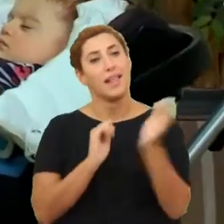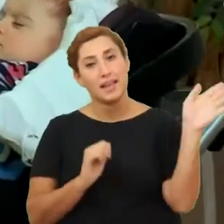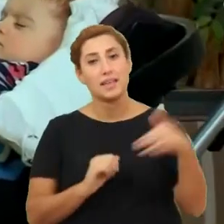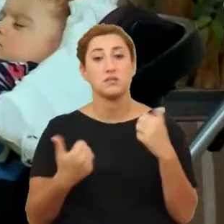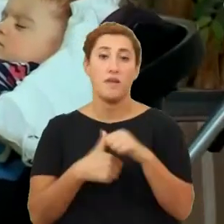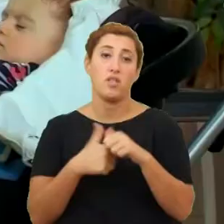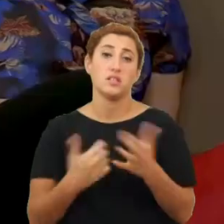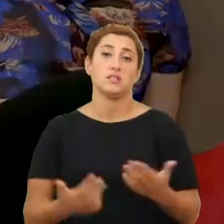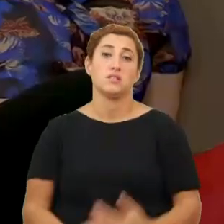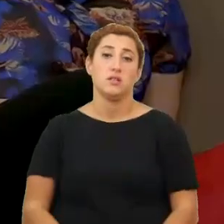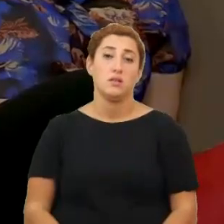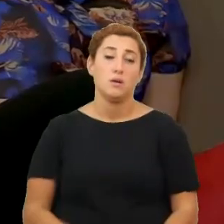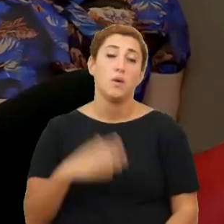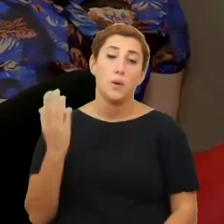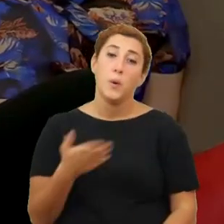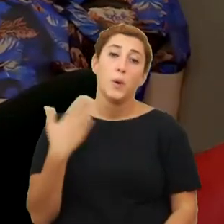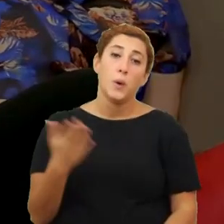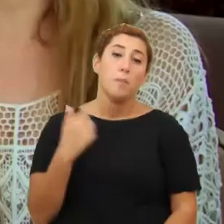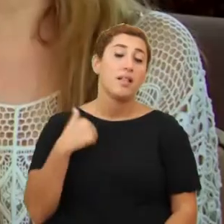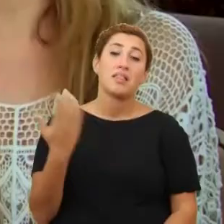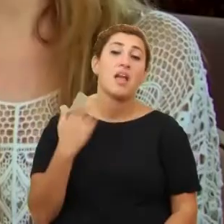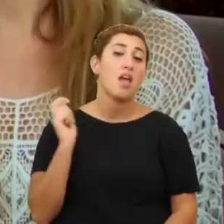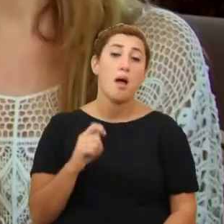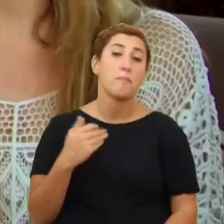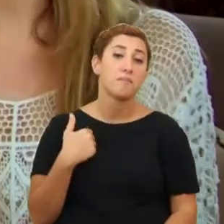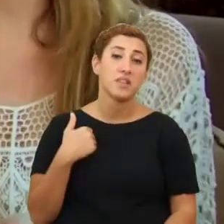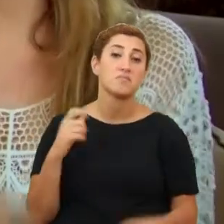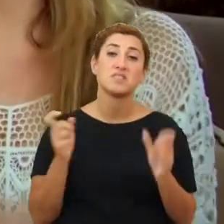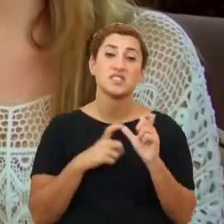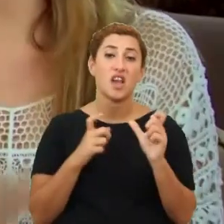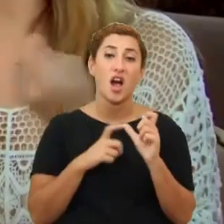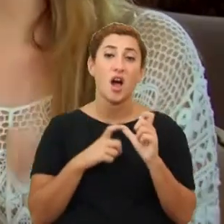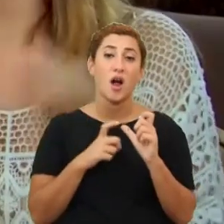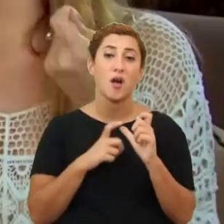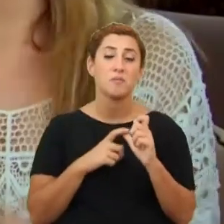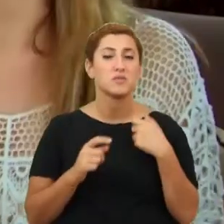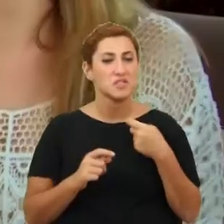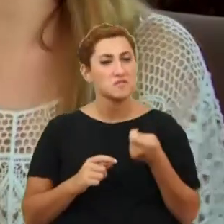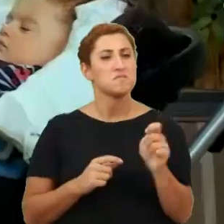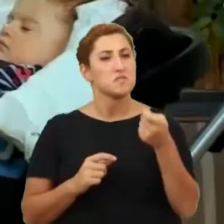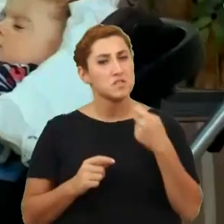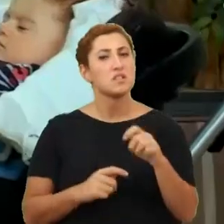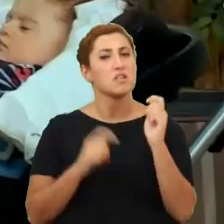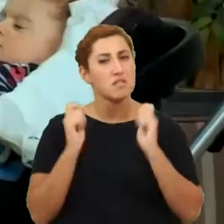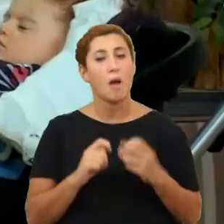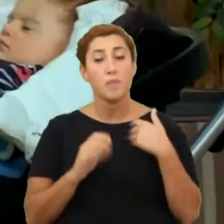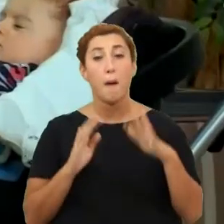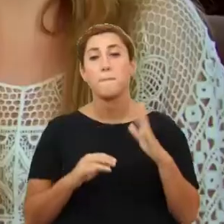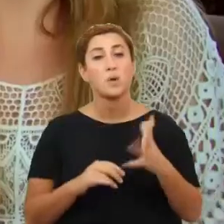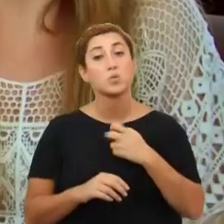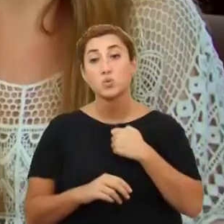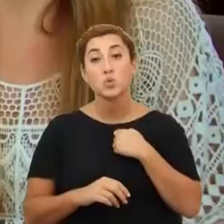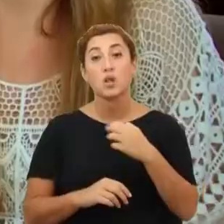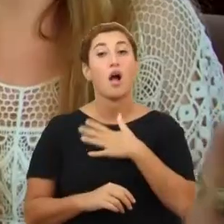getirsin evlensinler artık ya. Oho ben neler yaptım. Sarpişkom'un burnundan fitil fitil getirdim. Ama